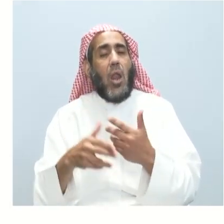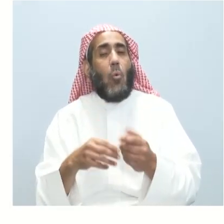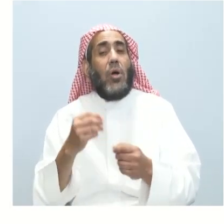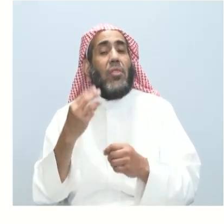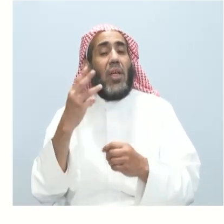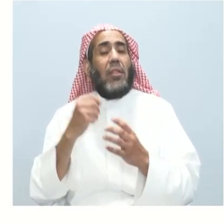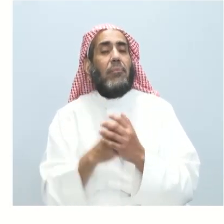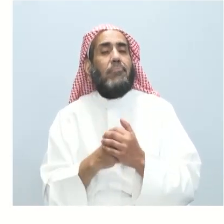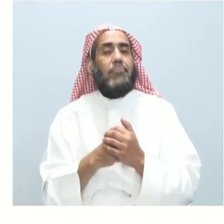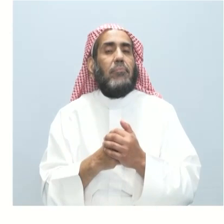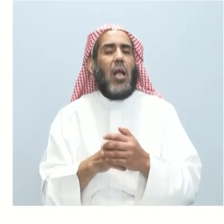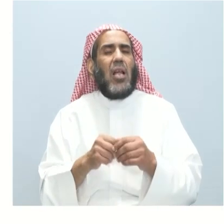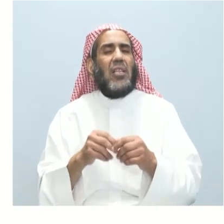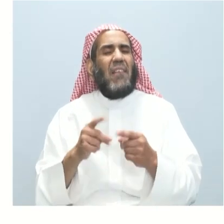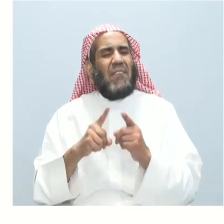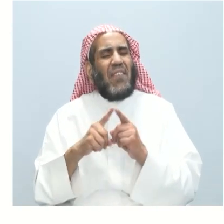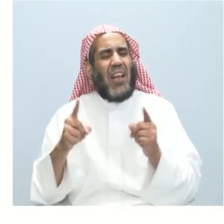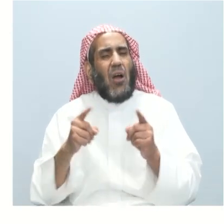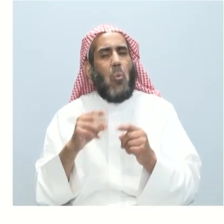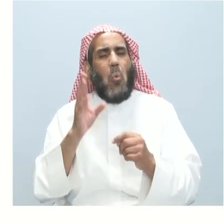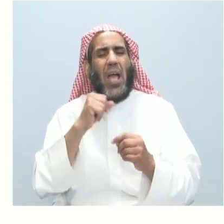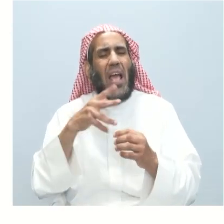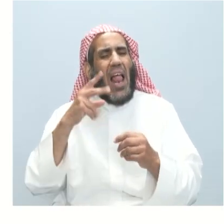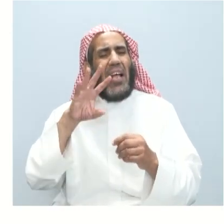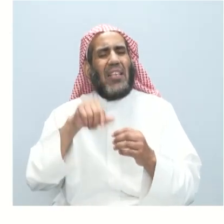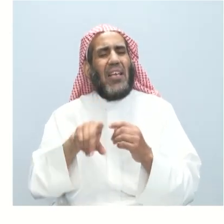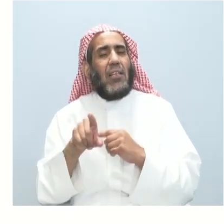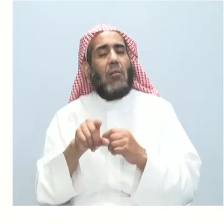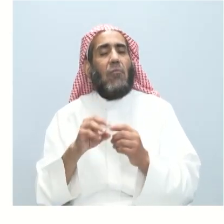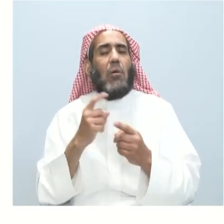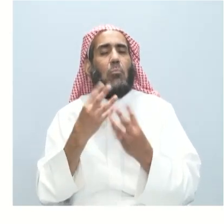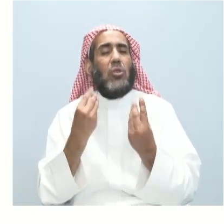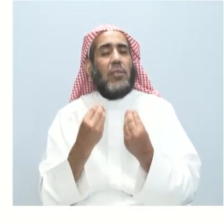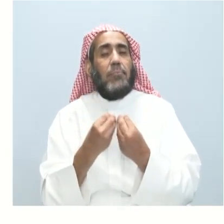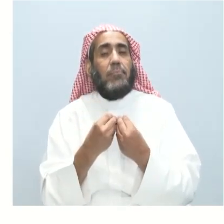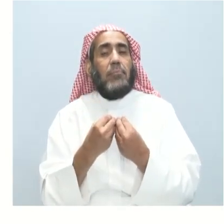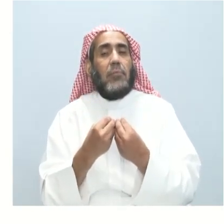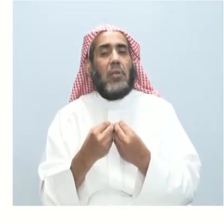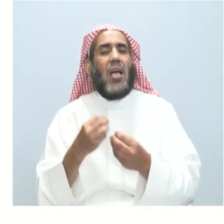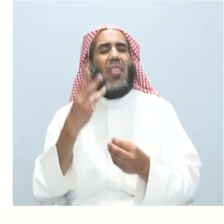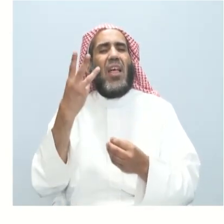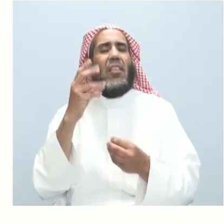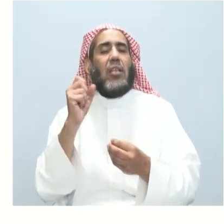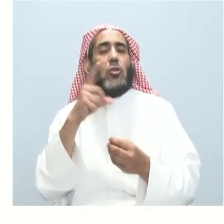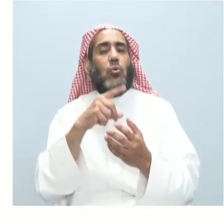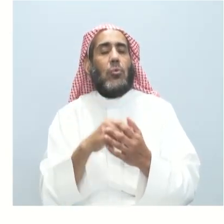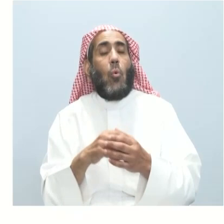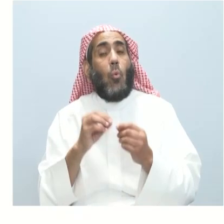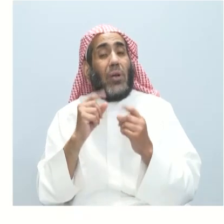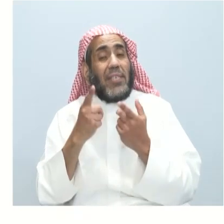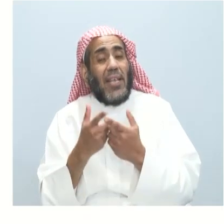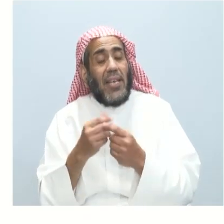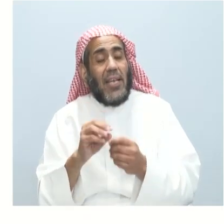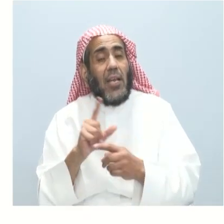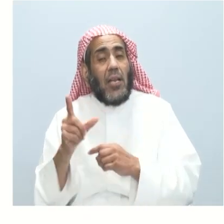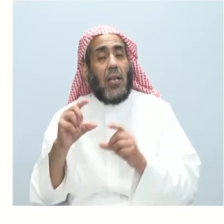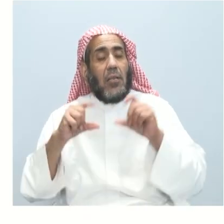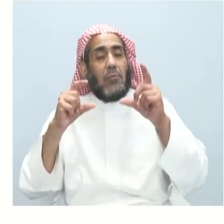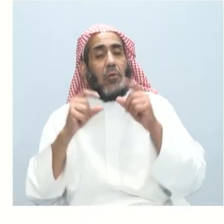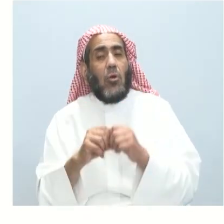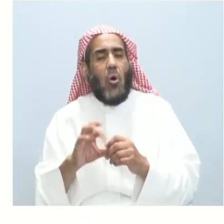الثالث التي فارقها وهي لا تحيض فمده عدتها ثلاثه اشهر والدليل على